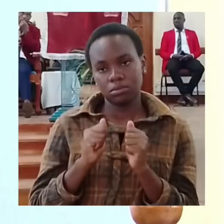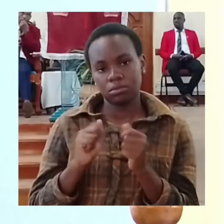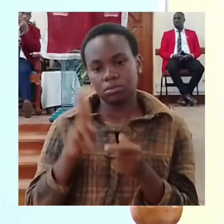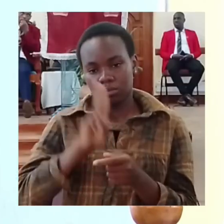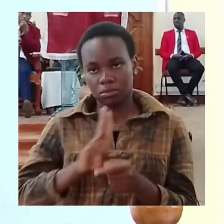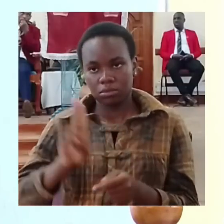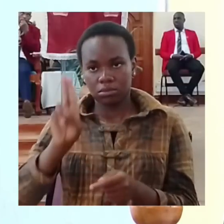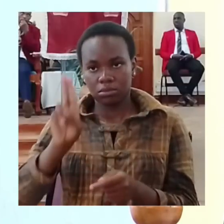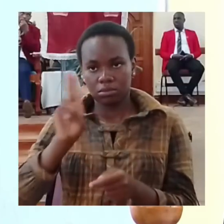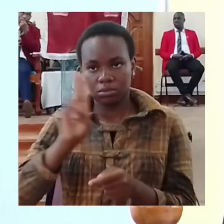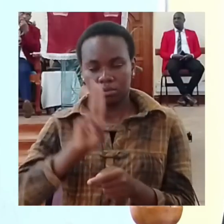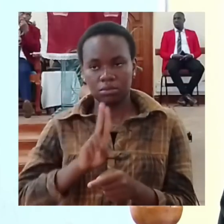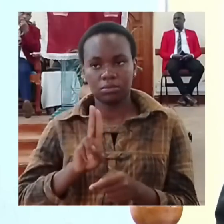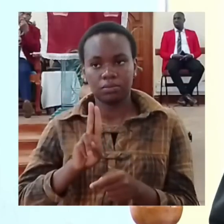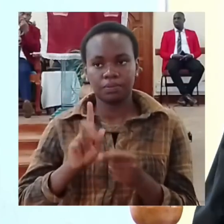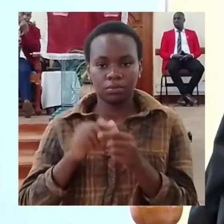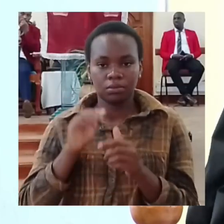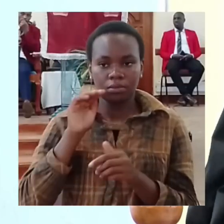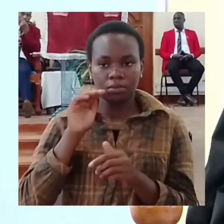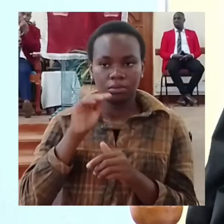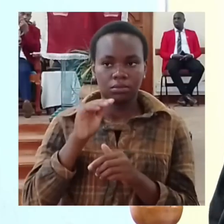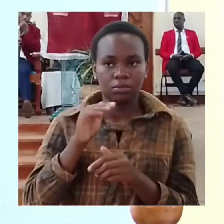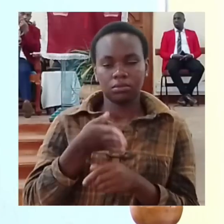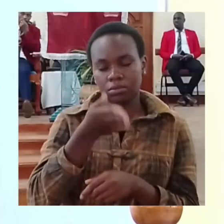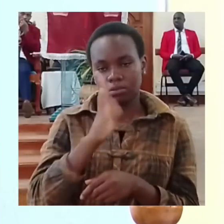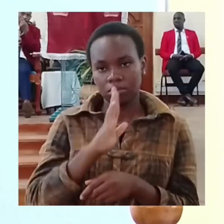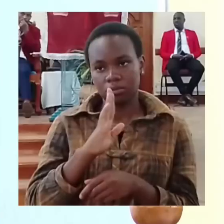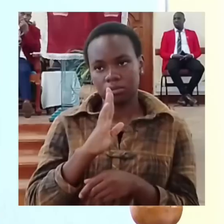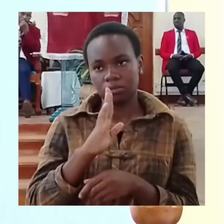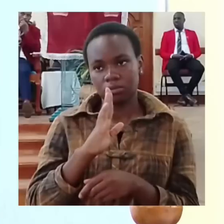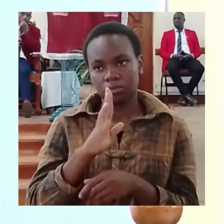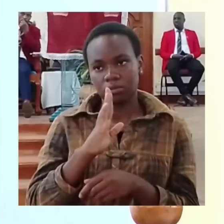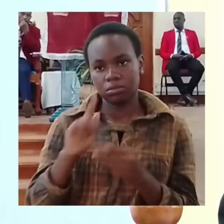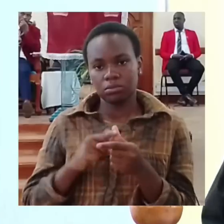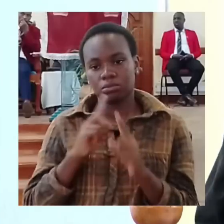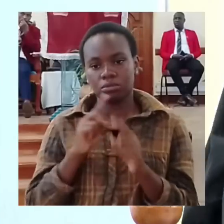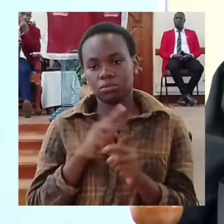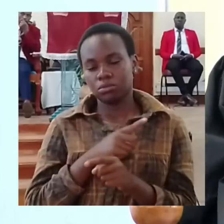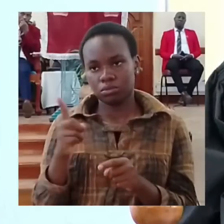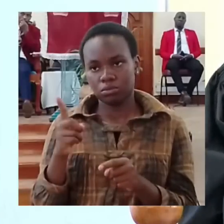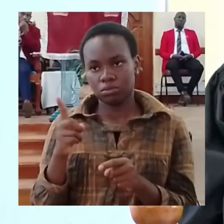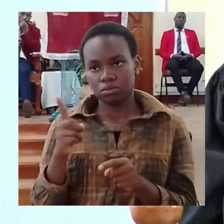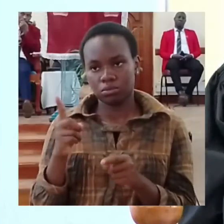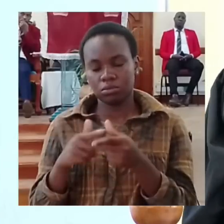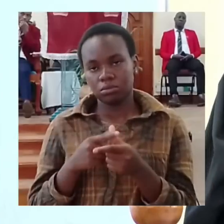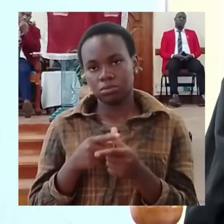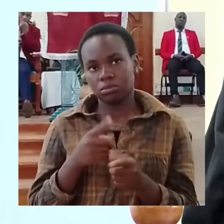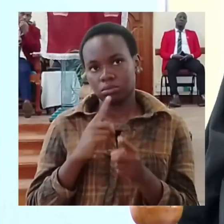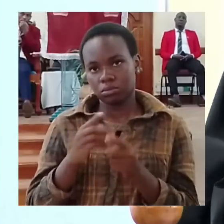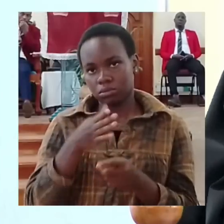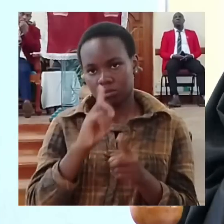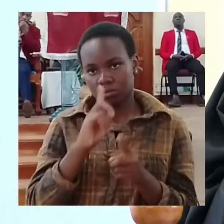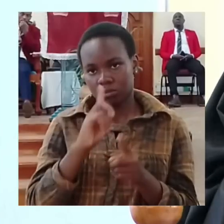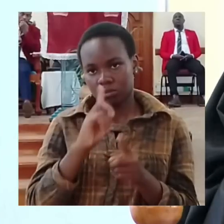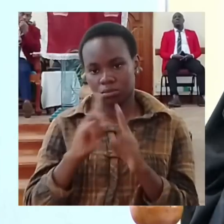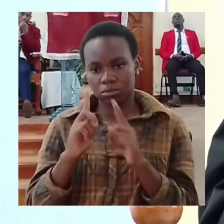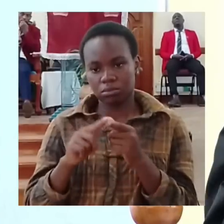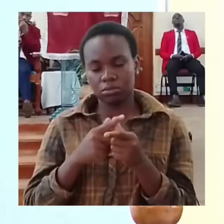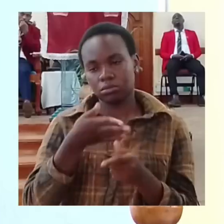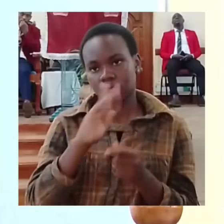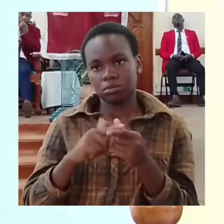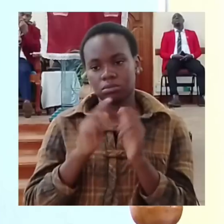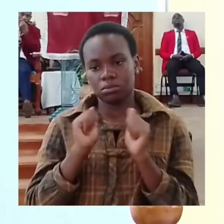gũgũtũmĩra. Ask God to reveal to you. Ĩra Ngai akũguũrĩrie nĩ atĩa